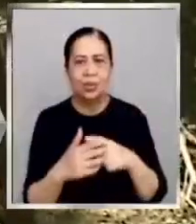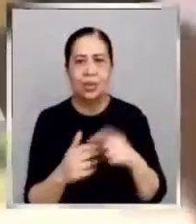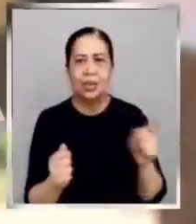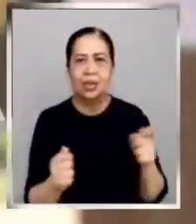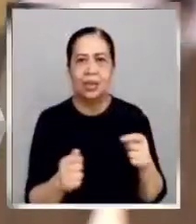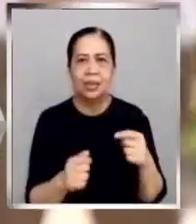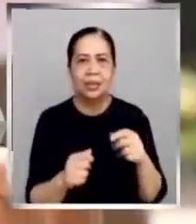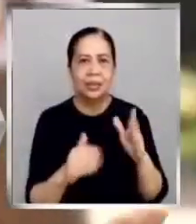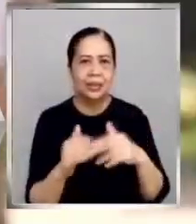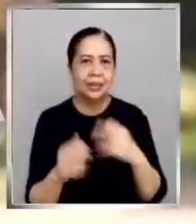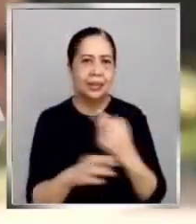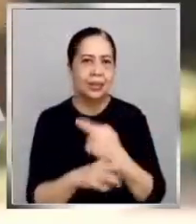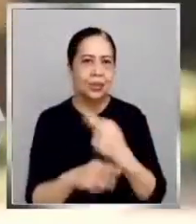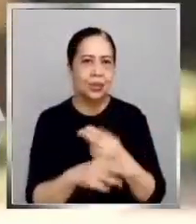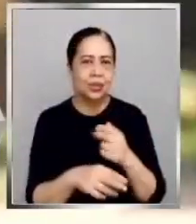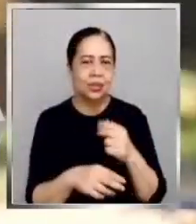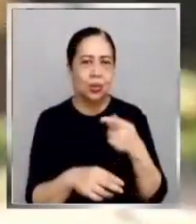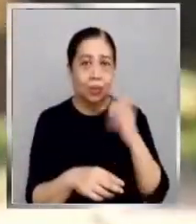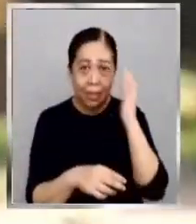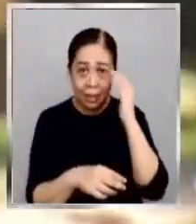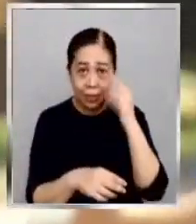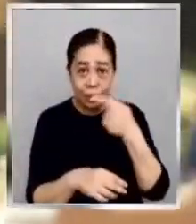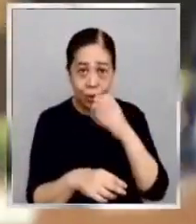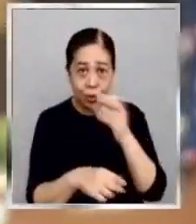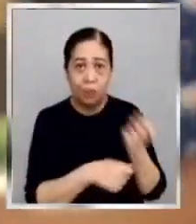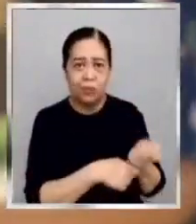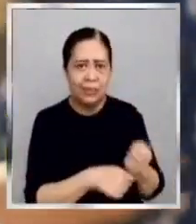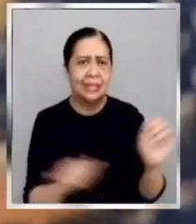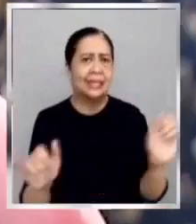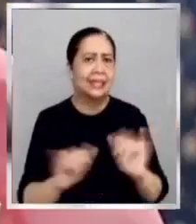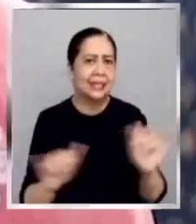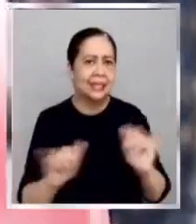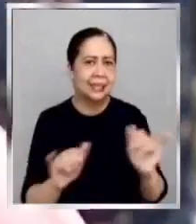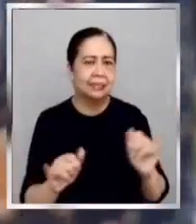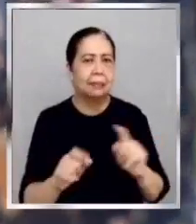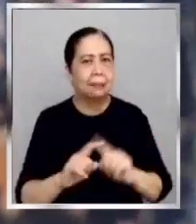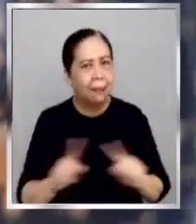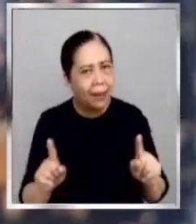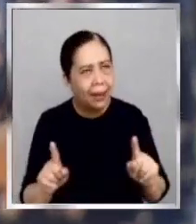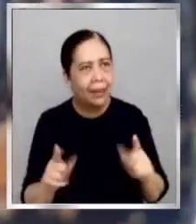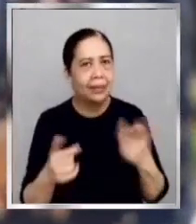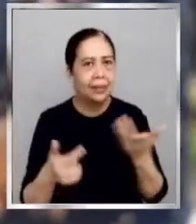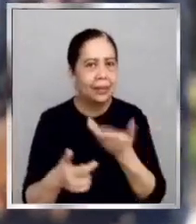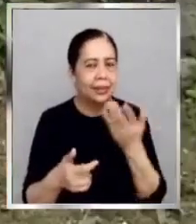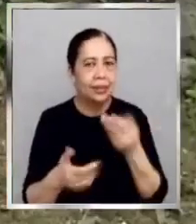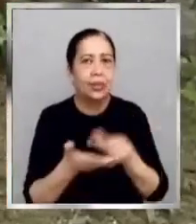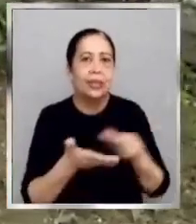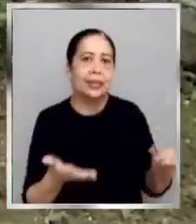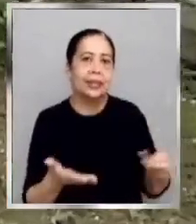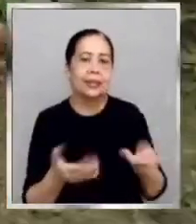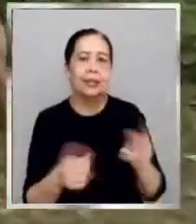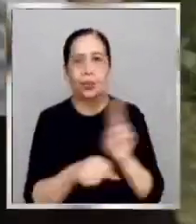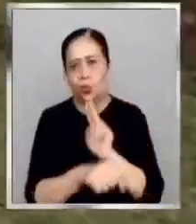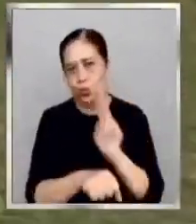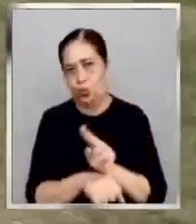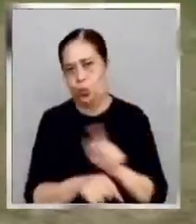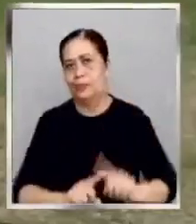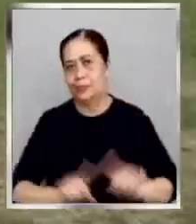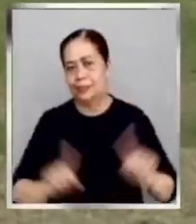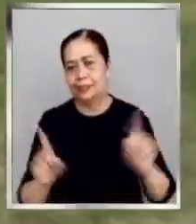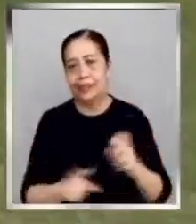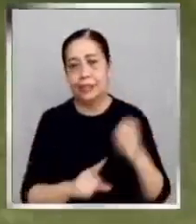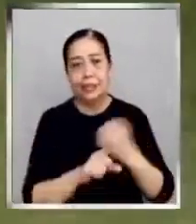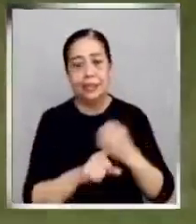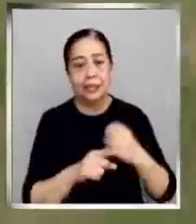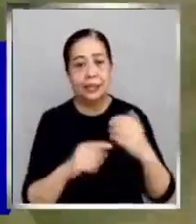So kung alam niyo po yung golf, ganun lang po, ang pagkakaiba lang niya is yung mga materials na ginagamit. Bawat player